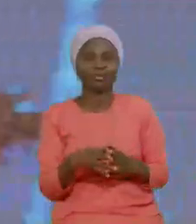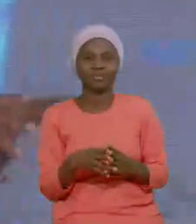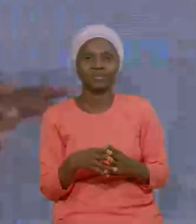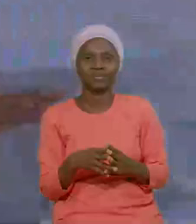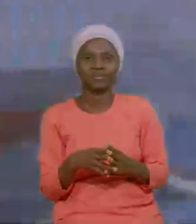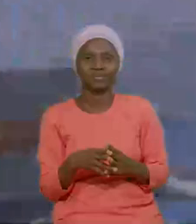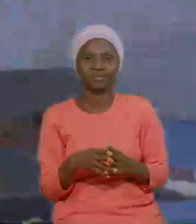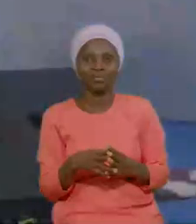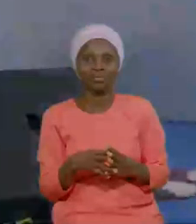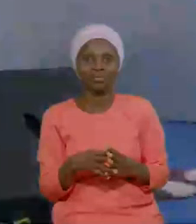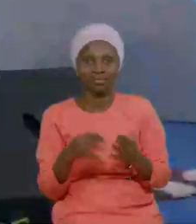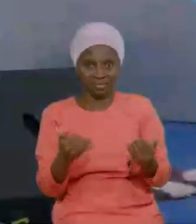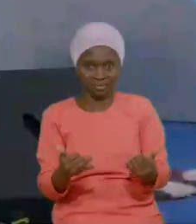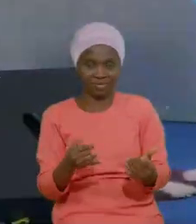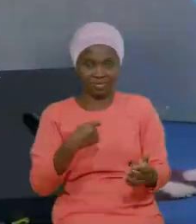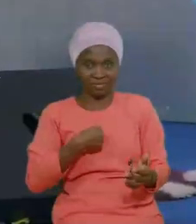Maintenant, je dis, je suis en haut.